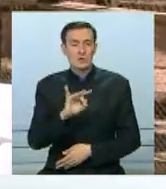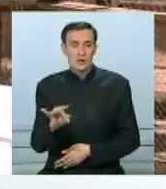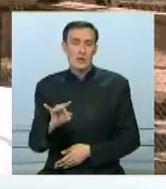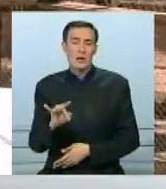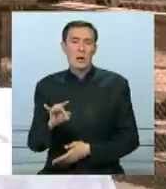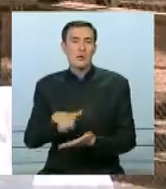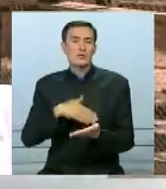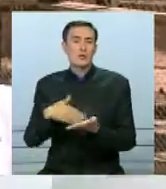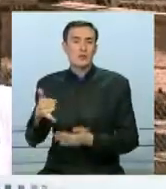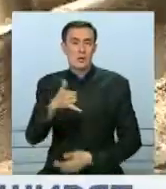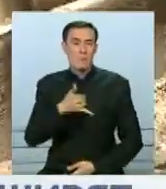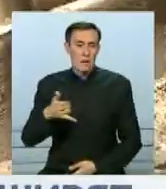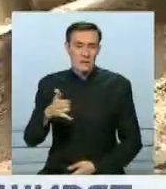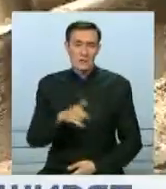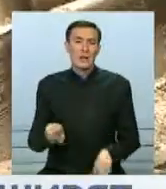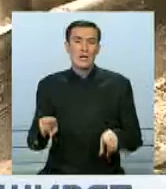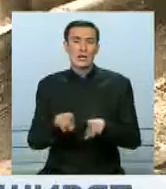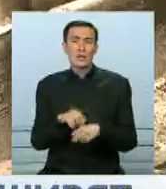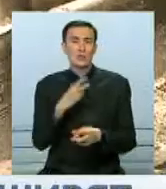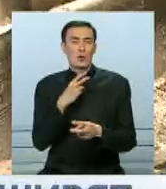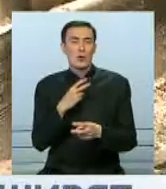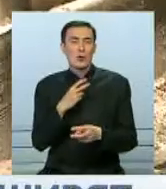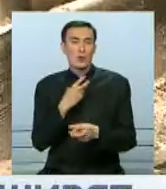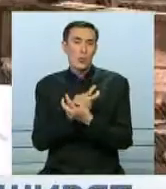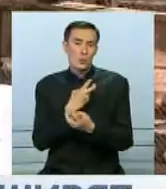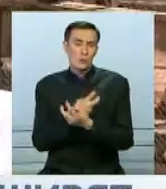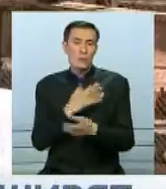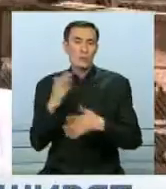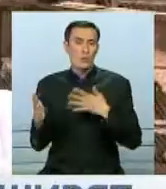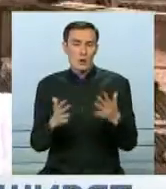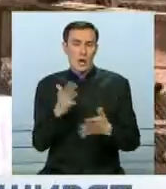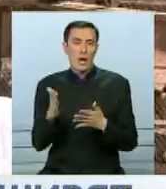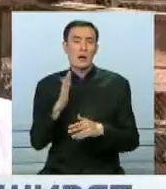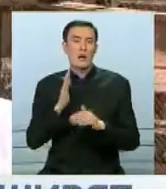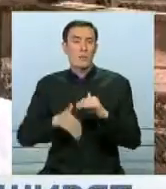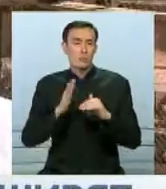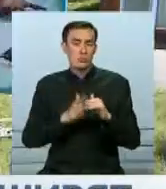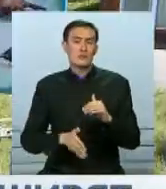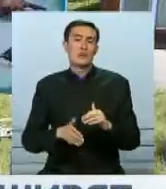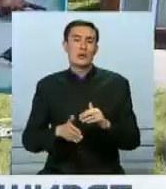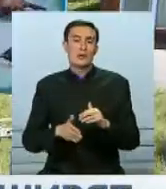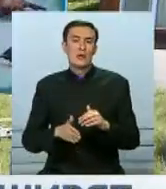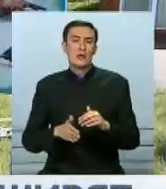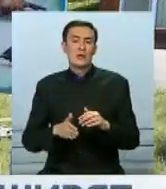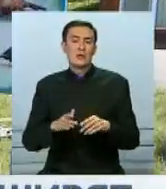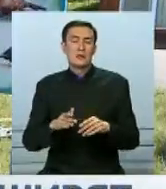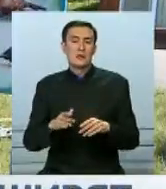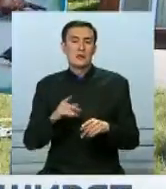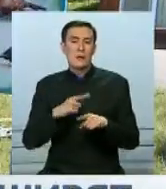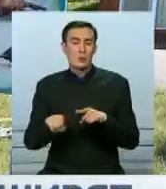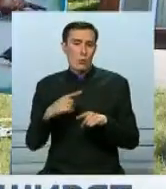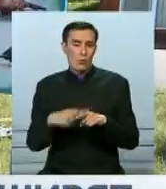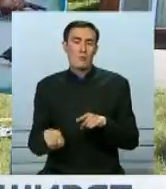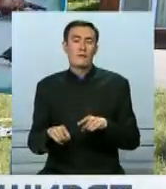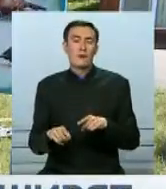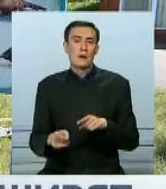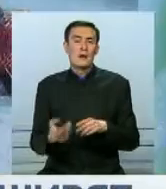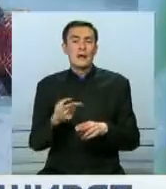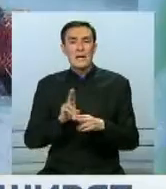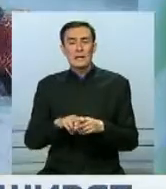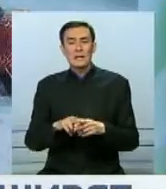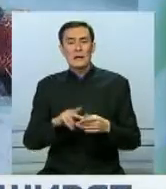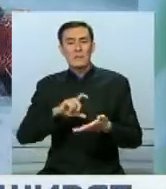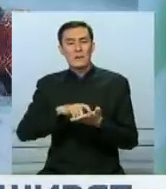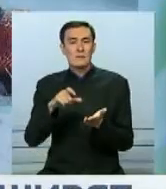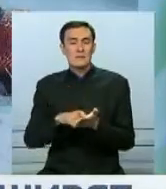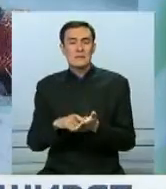подсолнечное масло, также костная мука, травяная мука, капуста, морковь, свекла. Фазанарий появился в зеленом поясе столицы 7